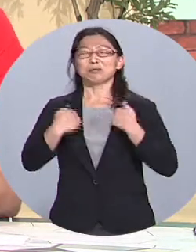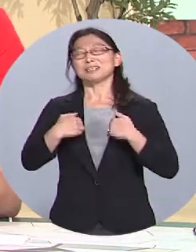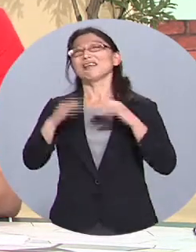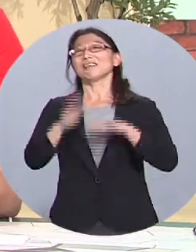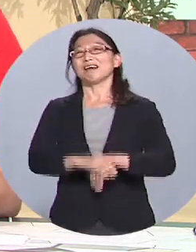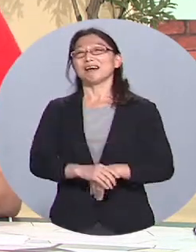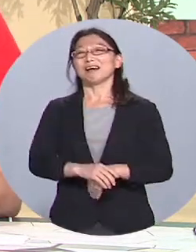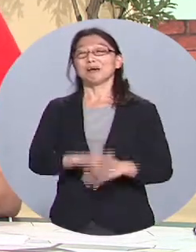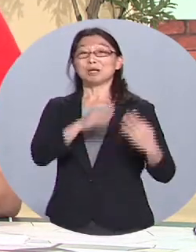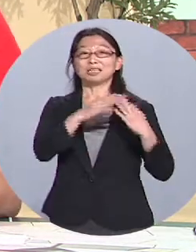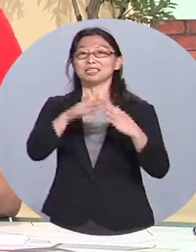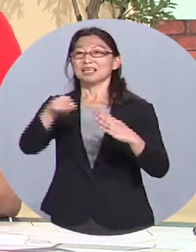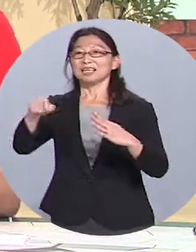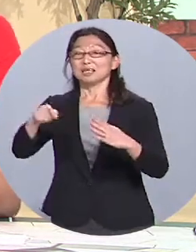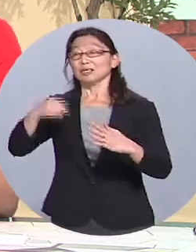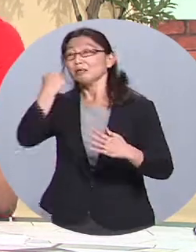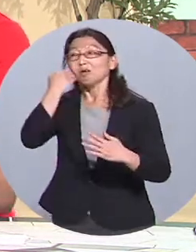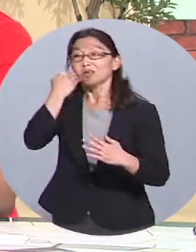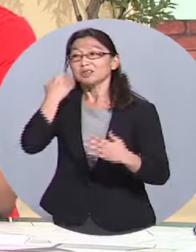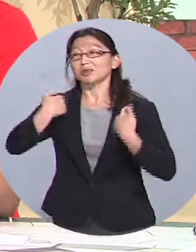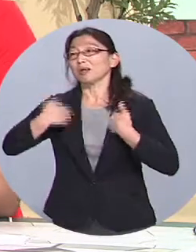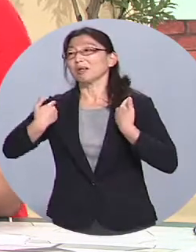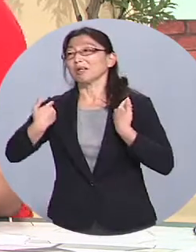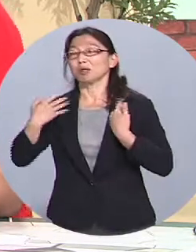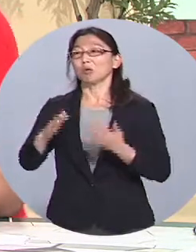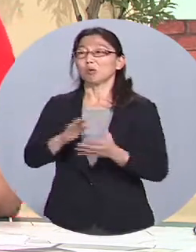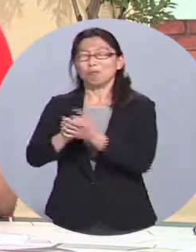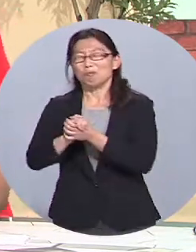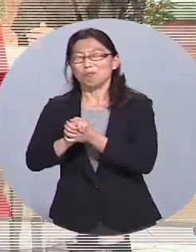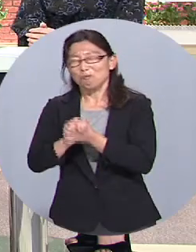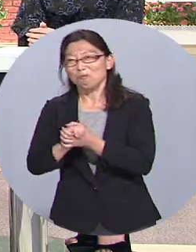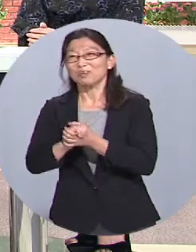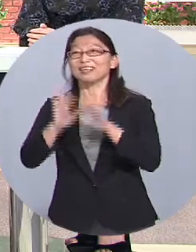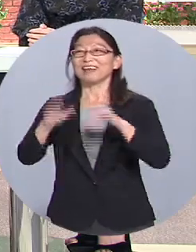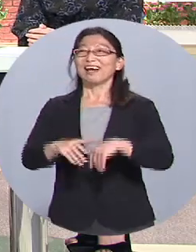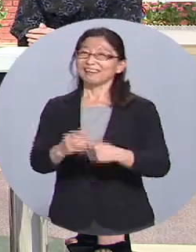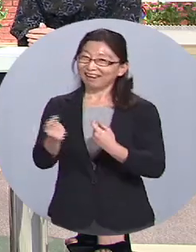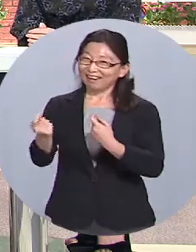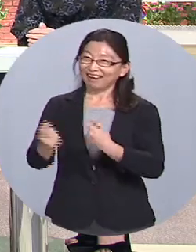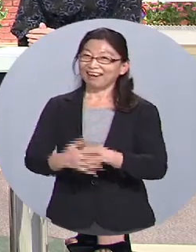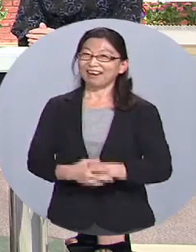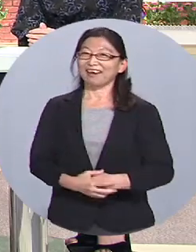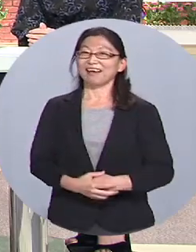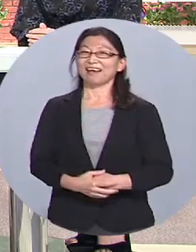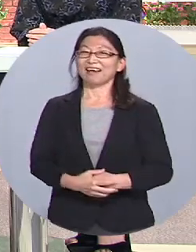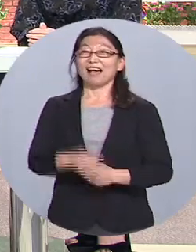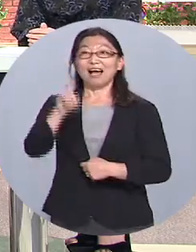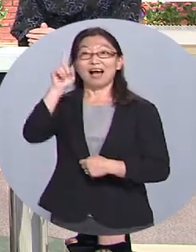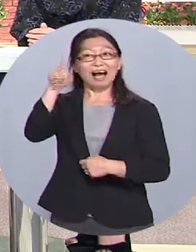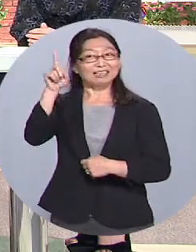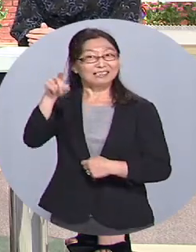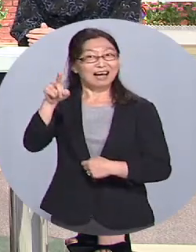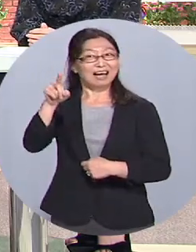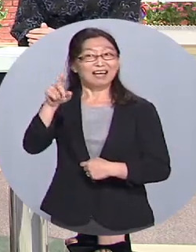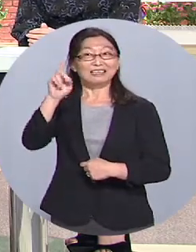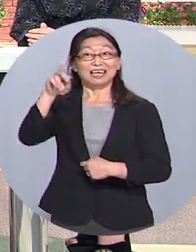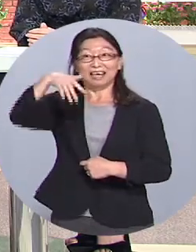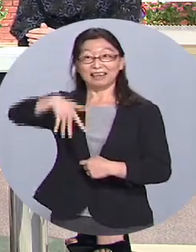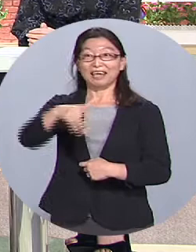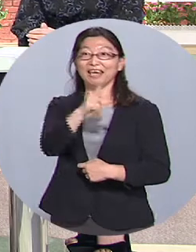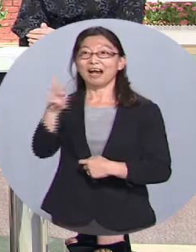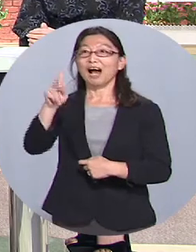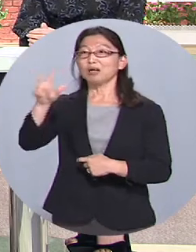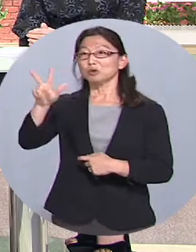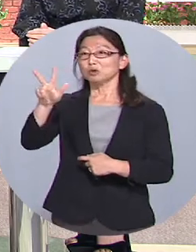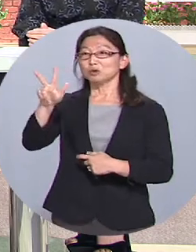って街中で知らない人とやってましたもんね。すごいなと思って、 となると明日のセネガル戦、 そうです